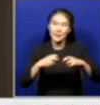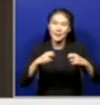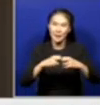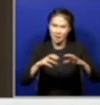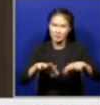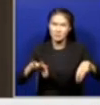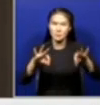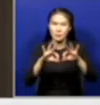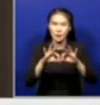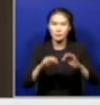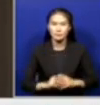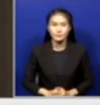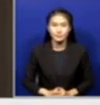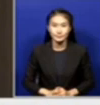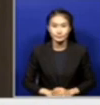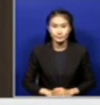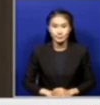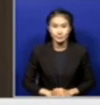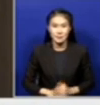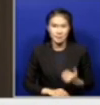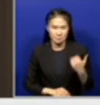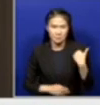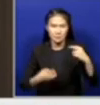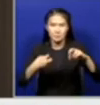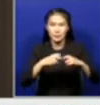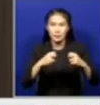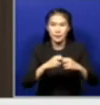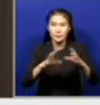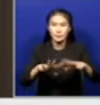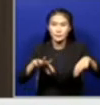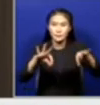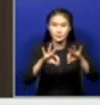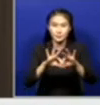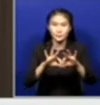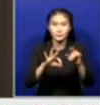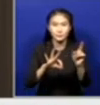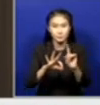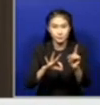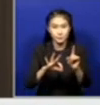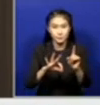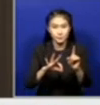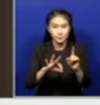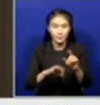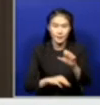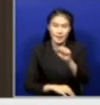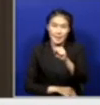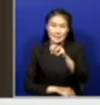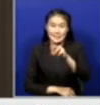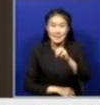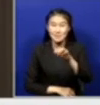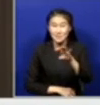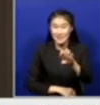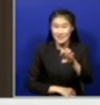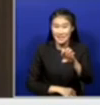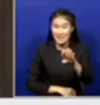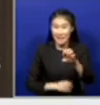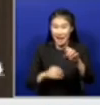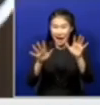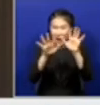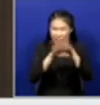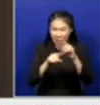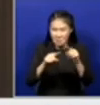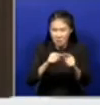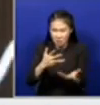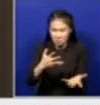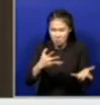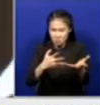ฮะมันจะเป็นปัญหาอีกหนึ่งอย่างนั่นก็คือว่า SME คือระดับที่ใหญ่ๆนะ